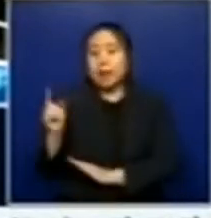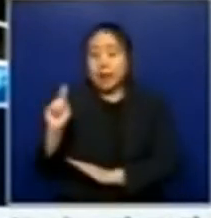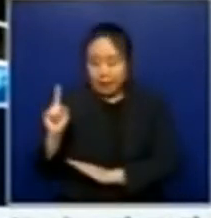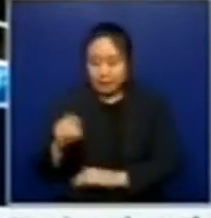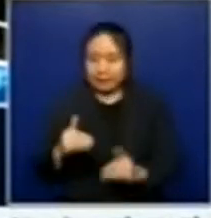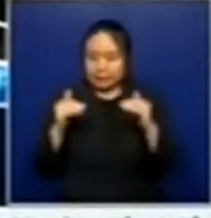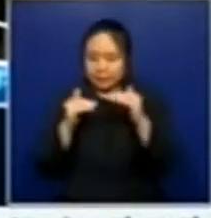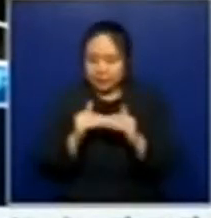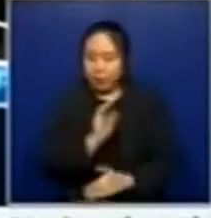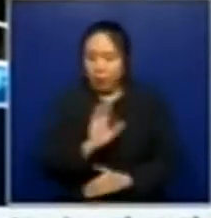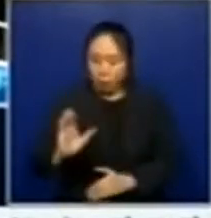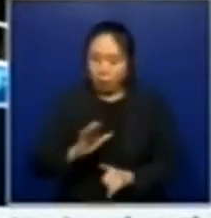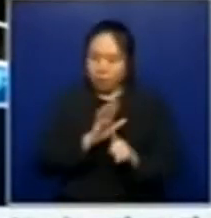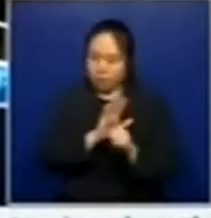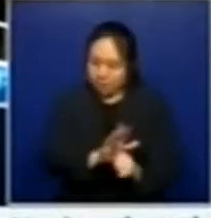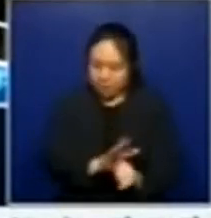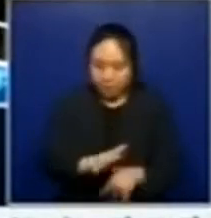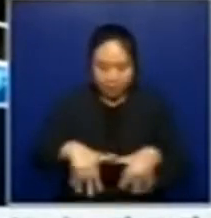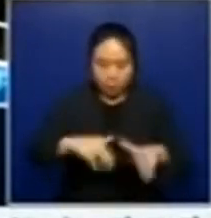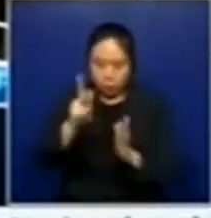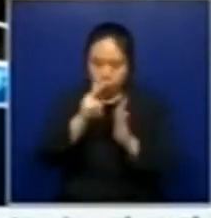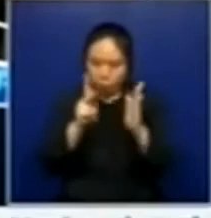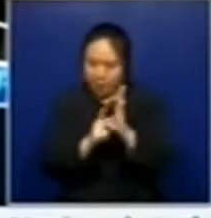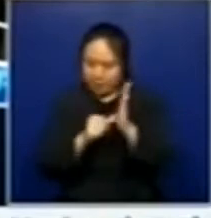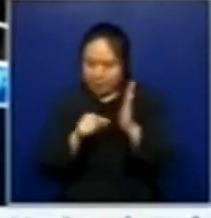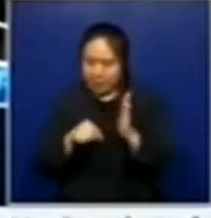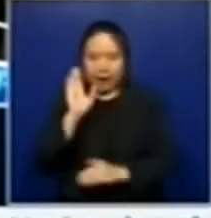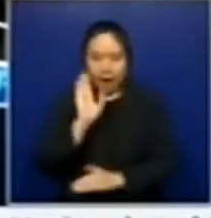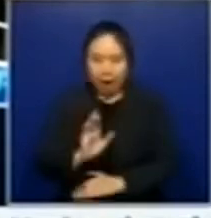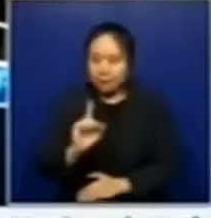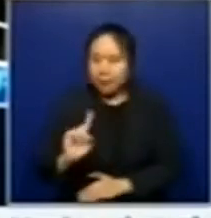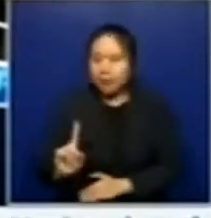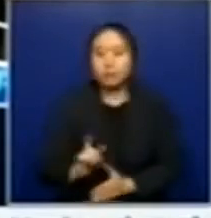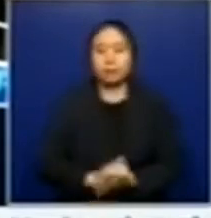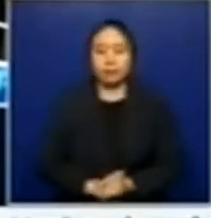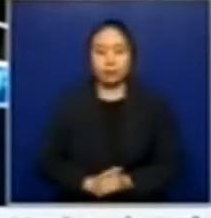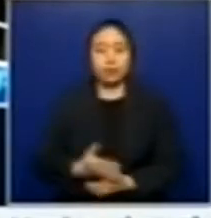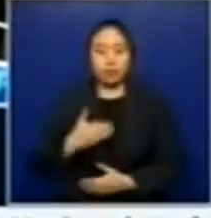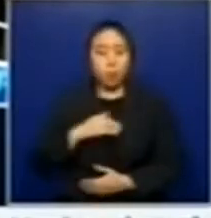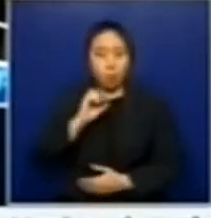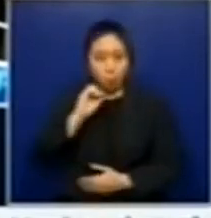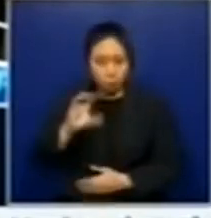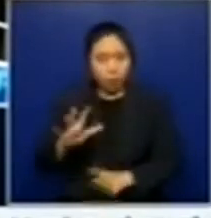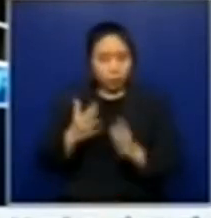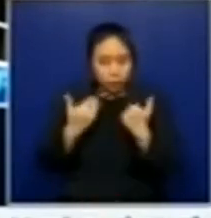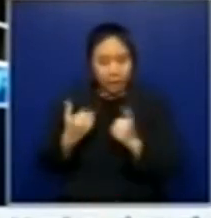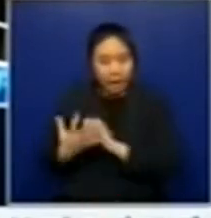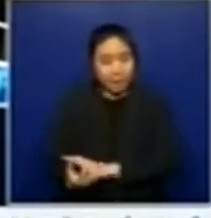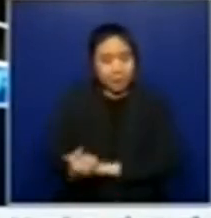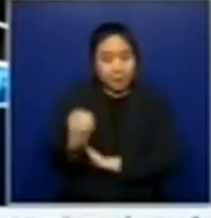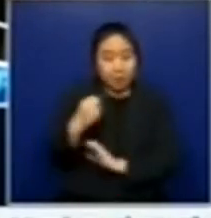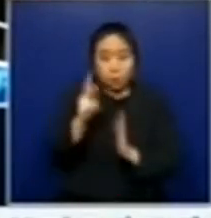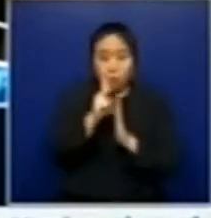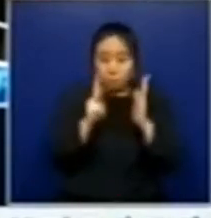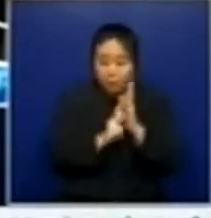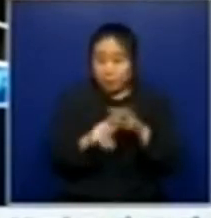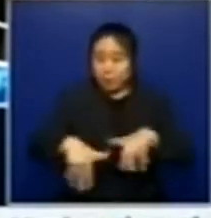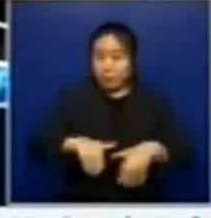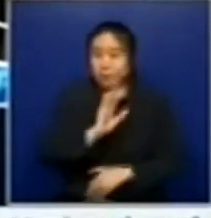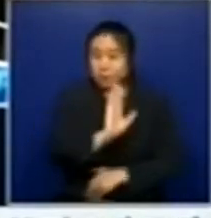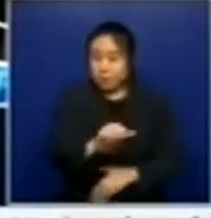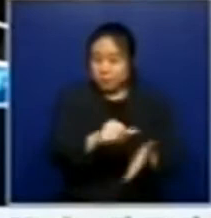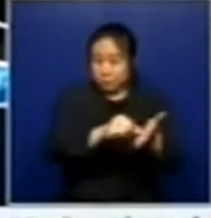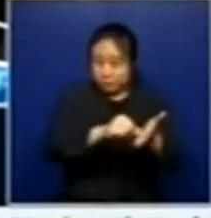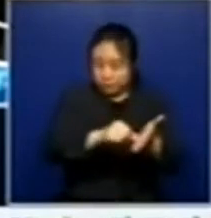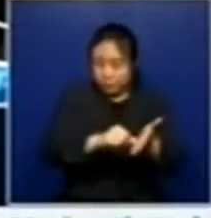อนสิทธิห้ามประชาชนแก้กฎหมายที่ใช้กับพวกเขาและผมย้ำอีกทีนะครับว่าการมีอำนาจแก้ไขกฎหมายของประชาชนไม่ได้แปลว่